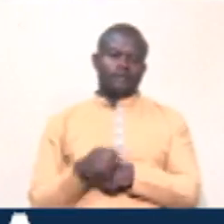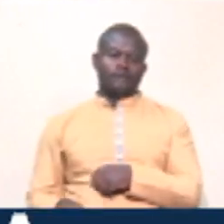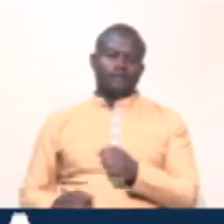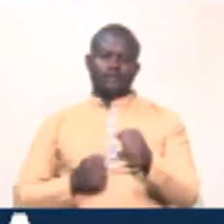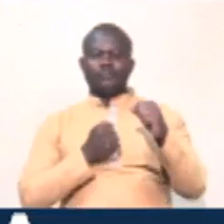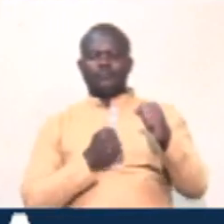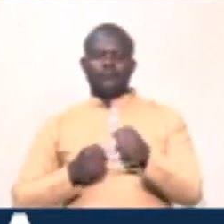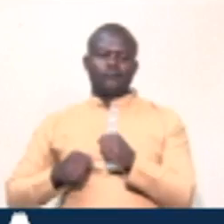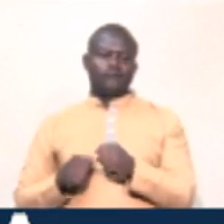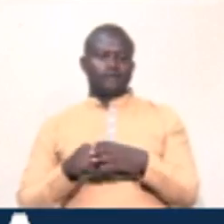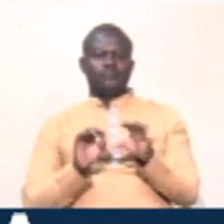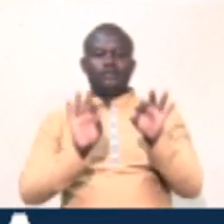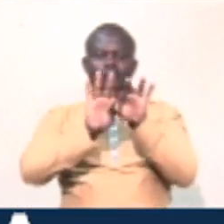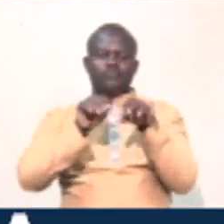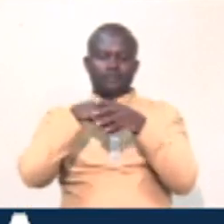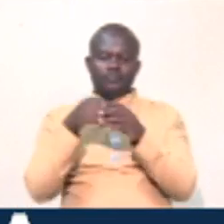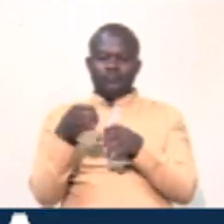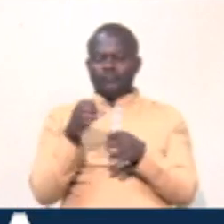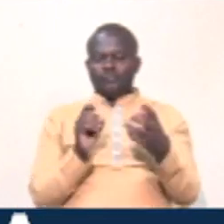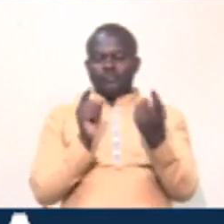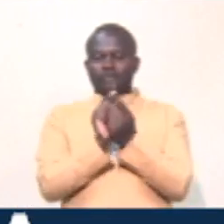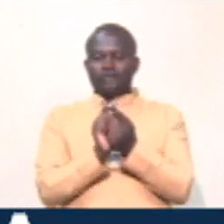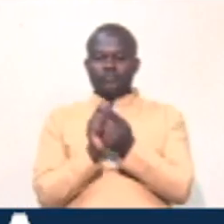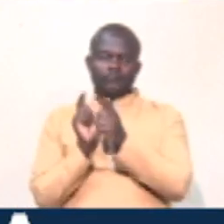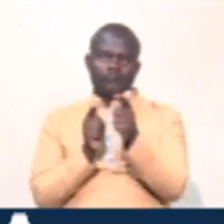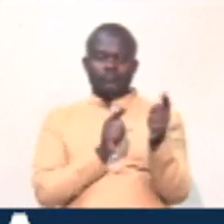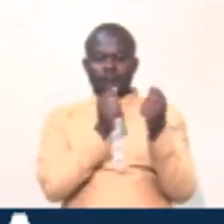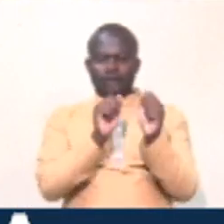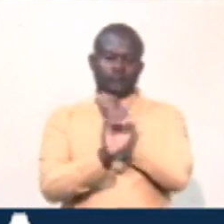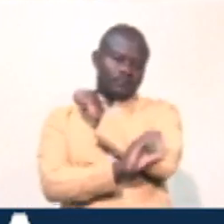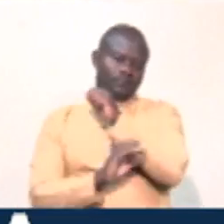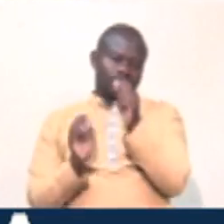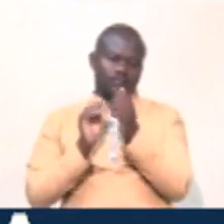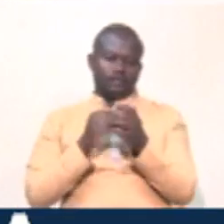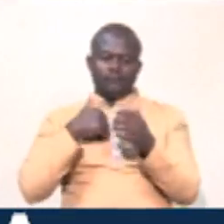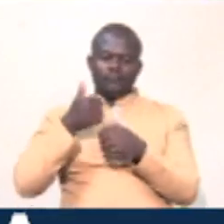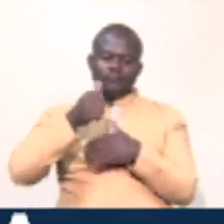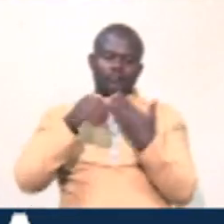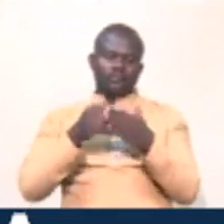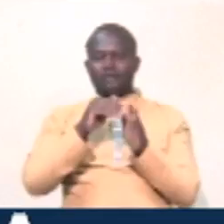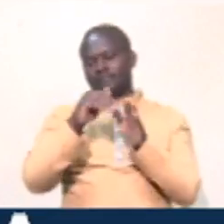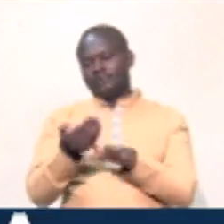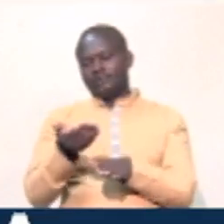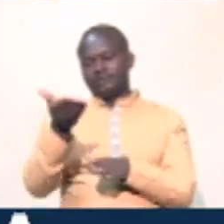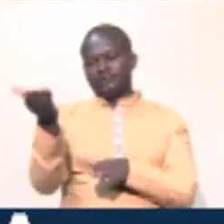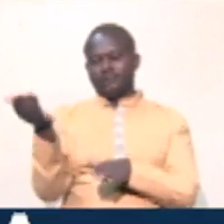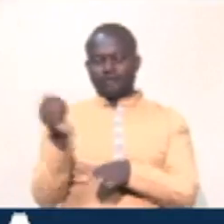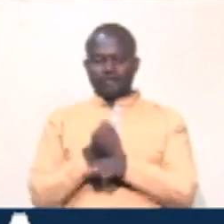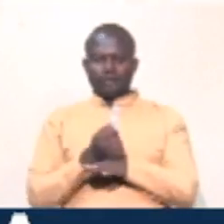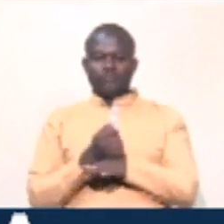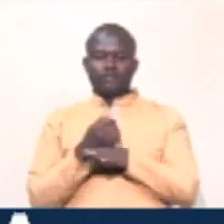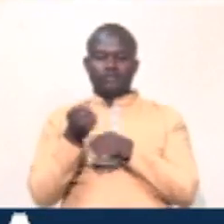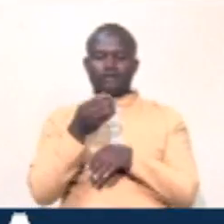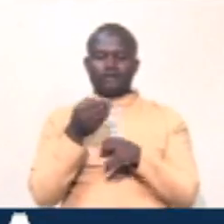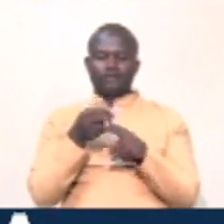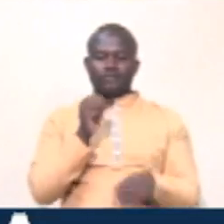rusange, muri aka karere ka Nyagatare hari koperative ihurije hamwe abamugariye ku rugamba rwo kubohora igihugu, ndetse n'abafite ababo baguye kuri uru rugamba. Iyi